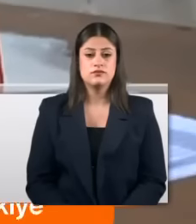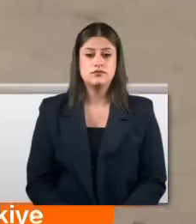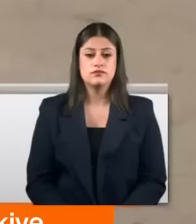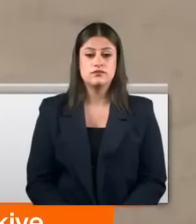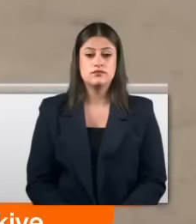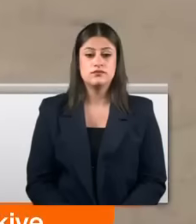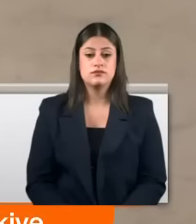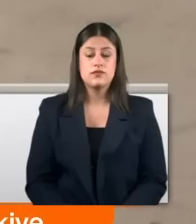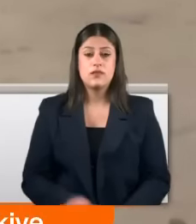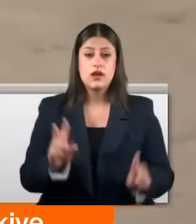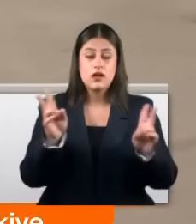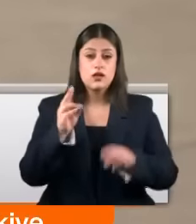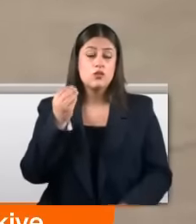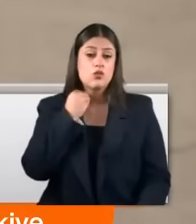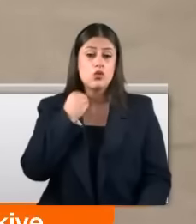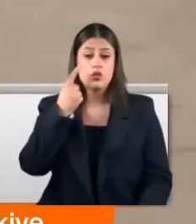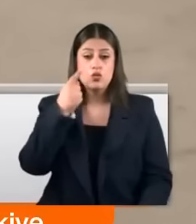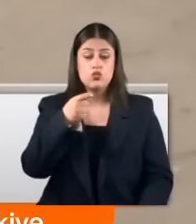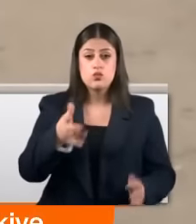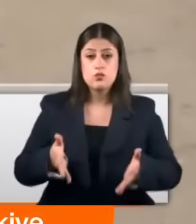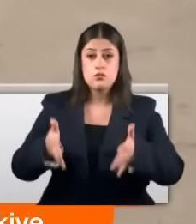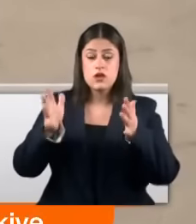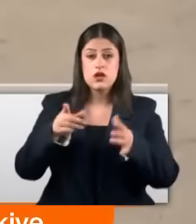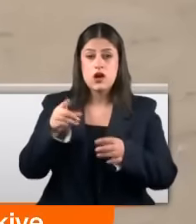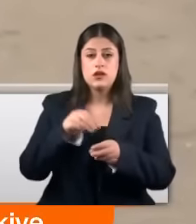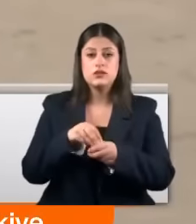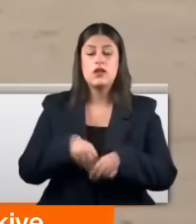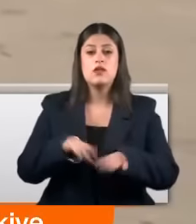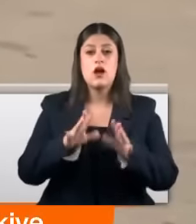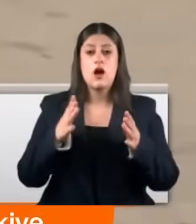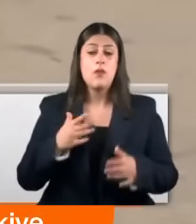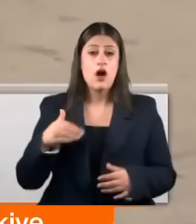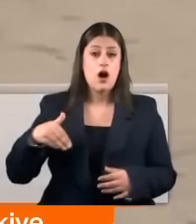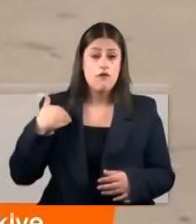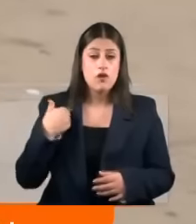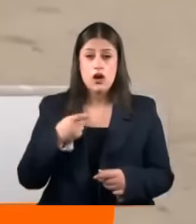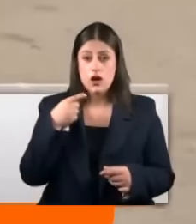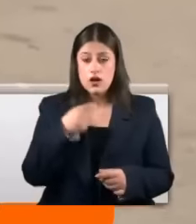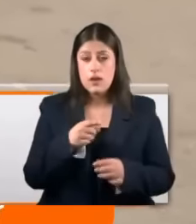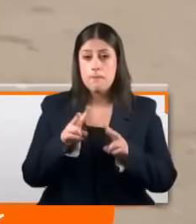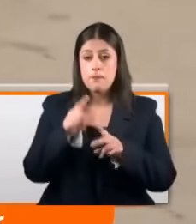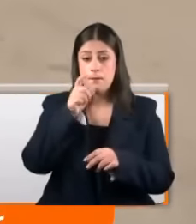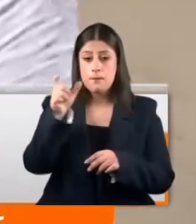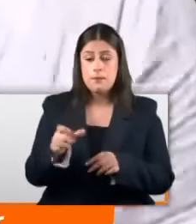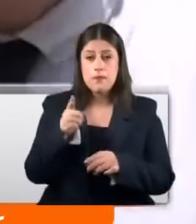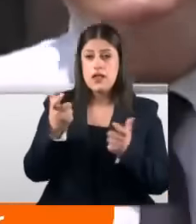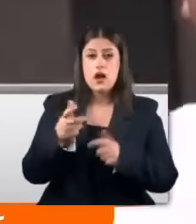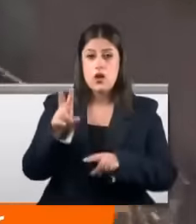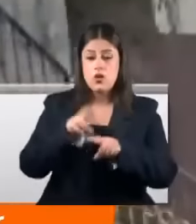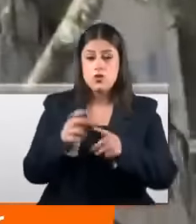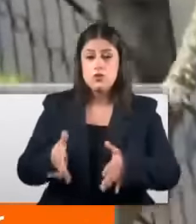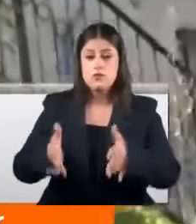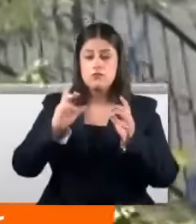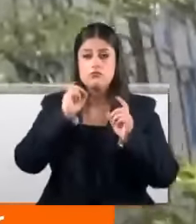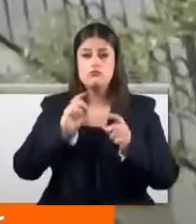liraya. Elektrik borcu bu binaya ait değil ama avukat Mehmet Binen'in ikamet ettiği bu 3 katlı binayı